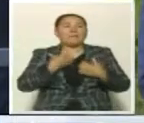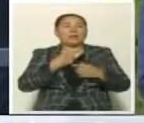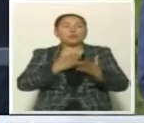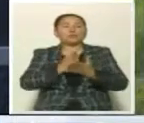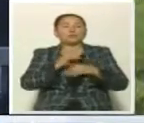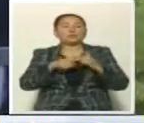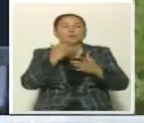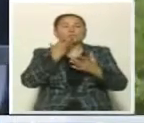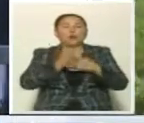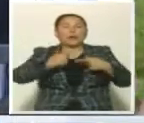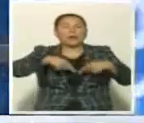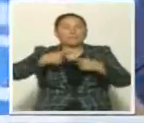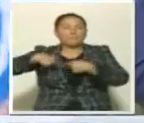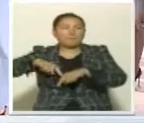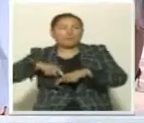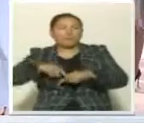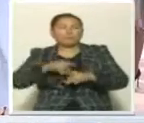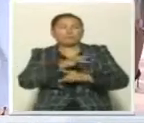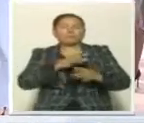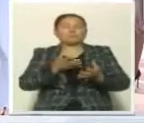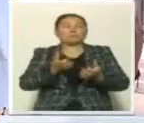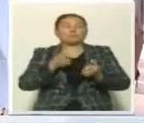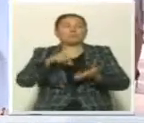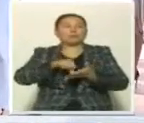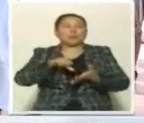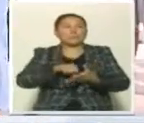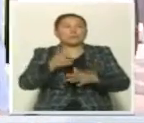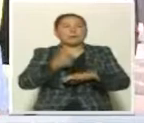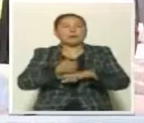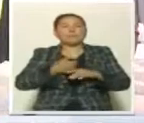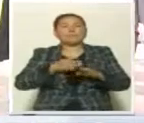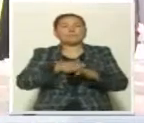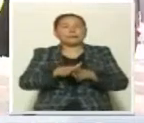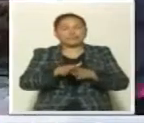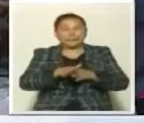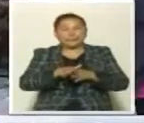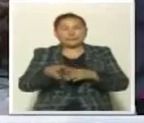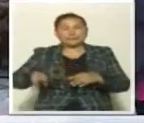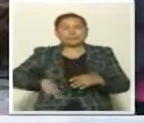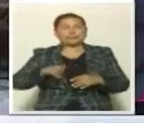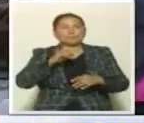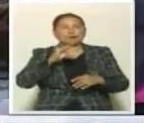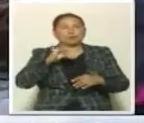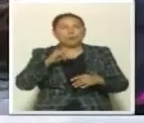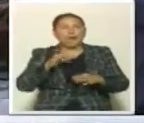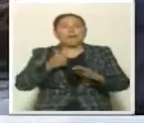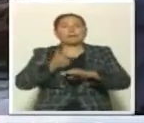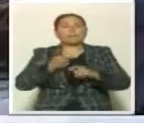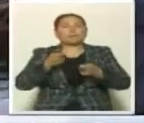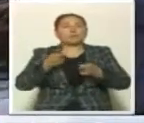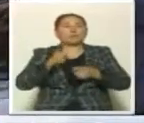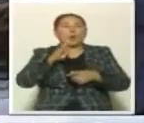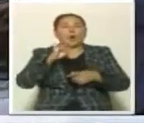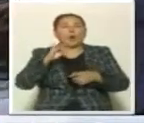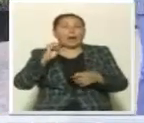свои дочерние компании. В церемонии приняли участие главный исполнительный директор холдинга Тимур Турлов, аким Мангистауской области